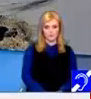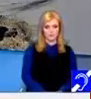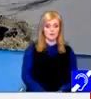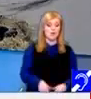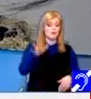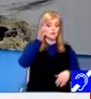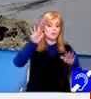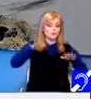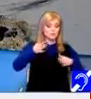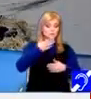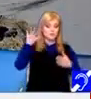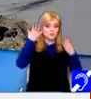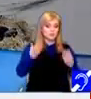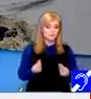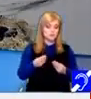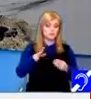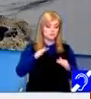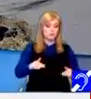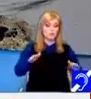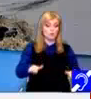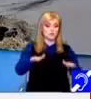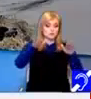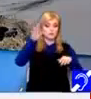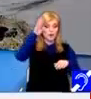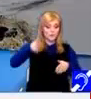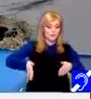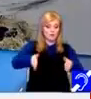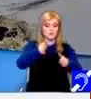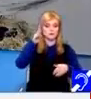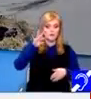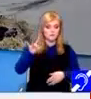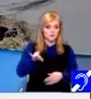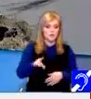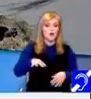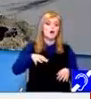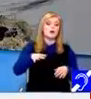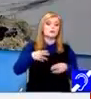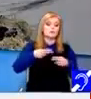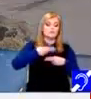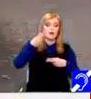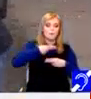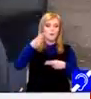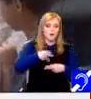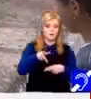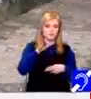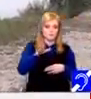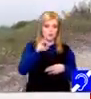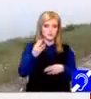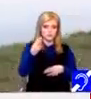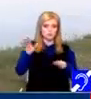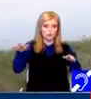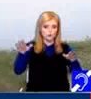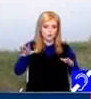Vremea ploioasă din ultimele zile a dus la creșterea nivelului de apă în râul Nistru. Circulația prin posturile vamale de tip Debarcader, Cosăuț